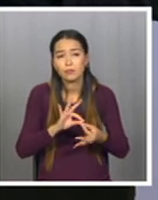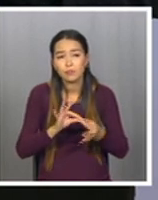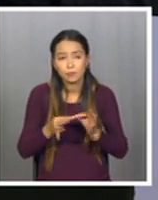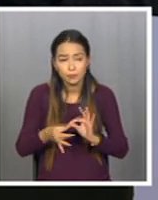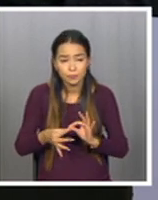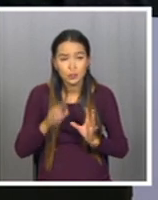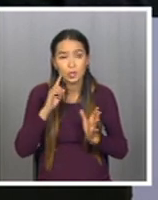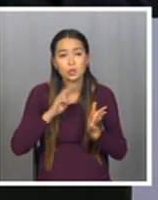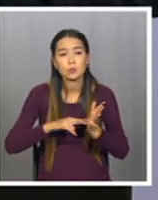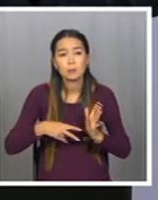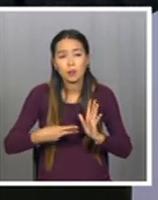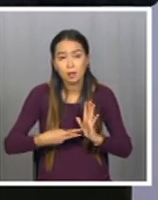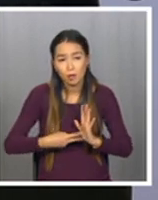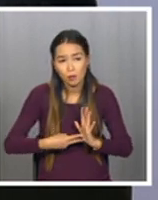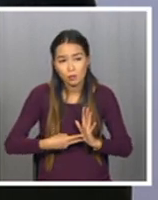жоспарлаудан